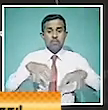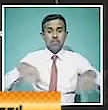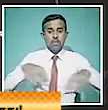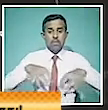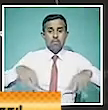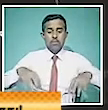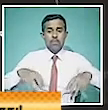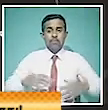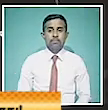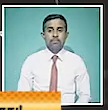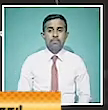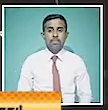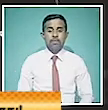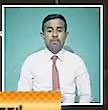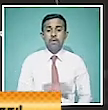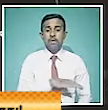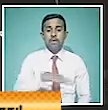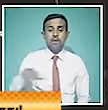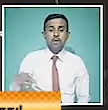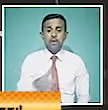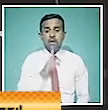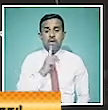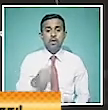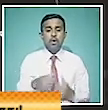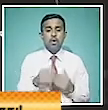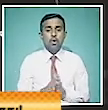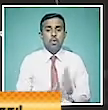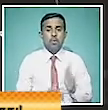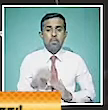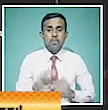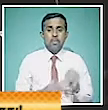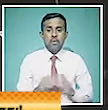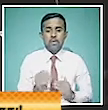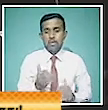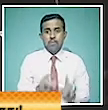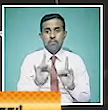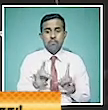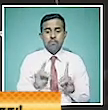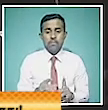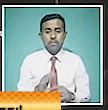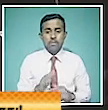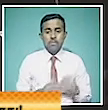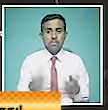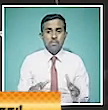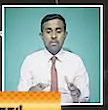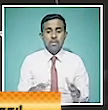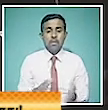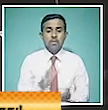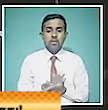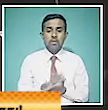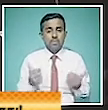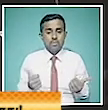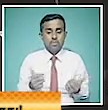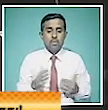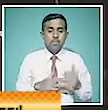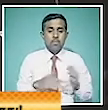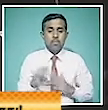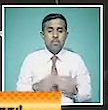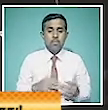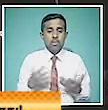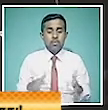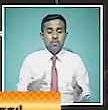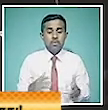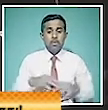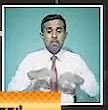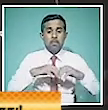வாழ்வதற்கு ஒன்றாகவே இருந்தது. எல்லோரும் அவரவருடைய பிரதேசங்களில் சந்தோஷமாக இருந்தார்கள். பிரித்து கொடுத்தவுடன் தமிழர் சபையாகவும் முஸ்லிம்